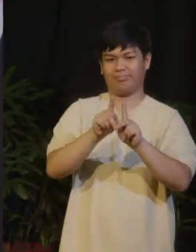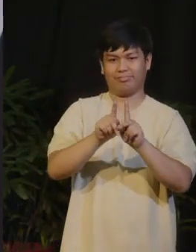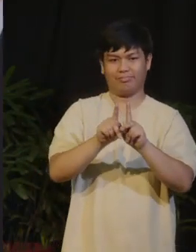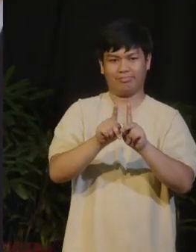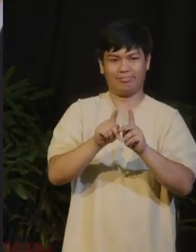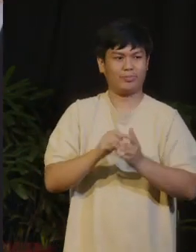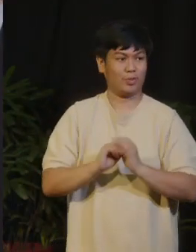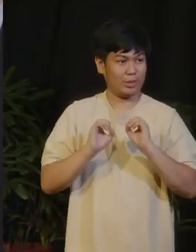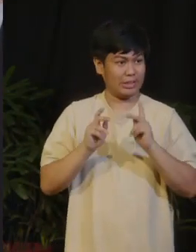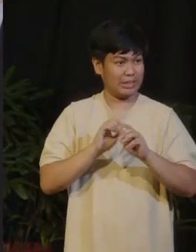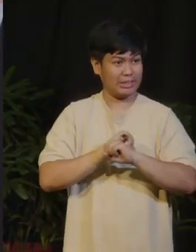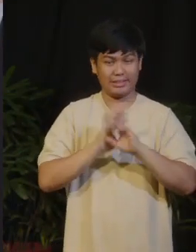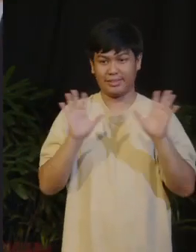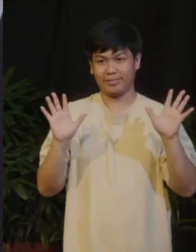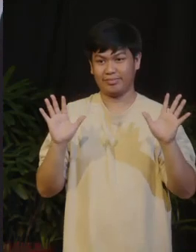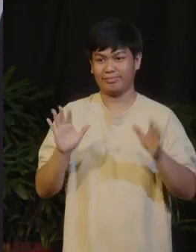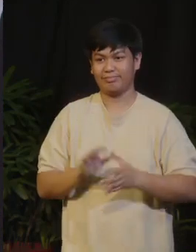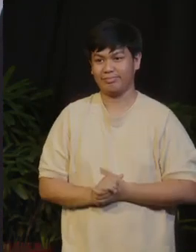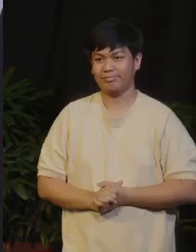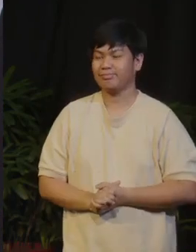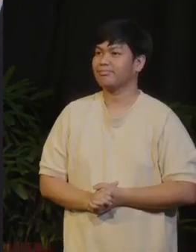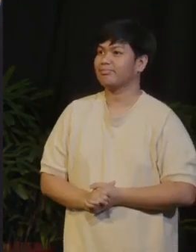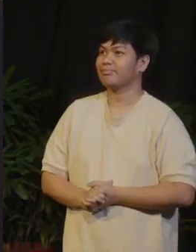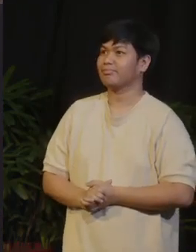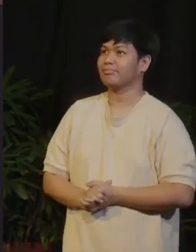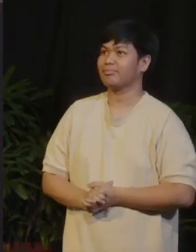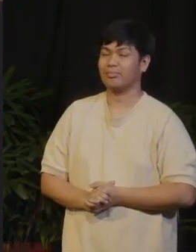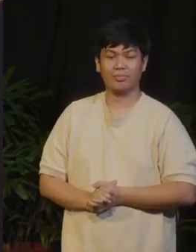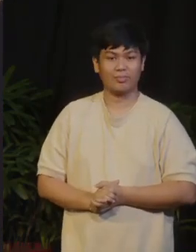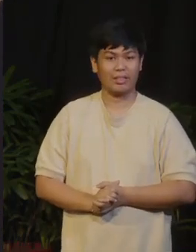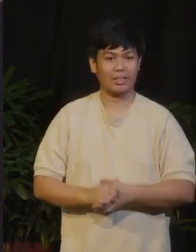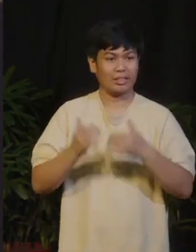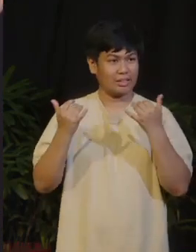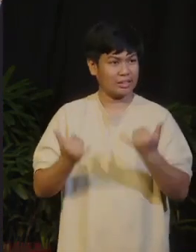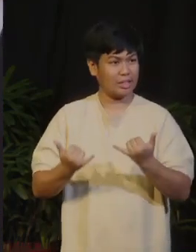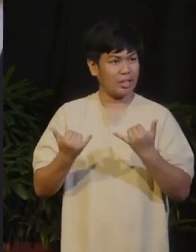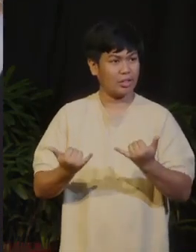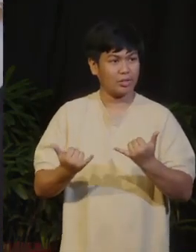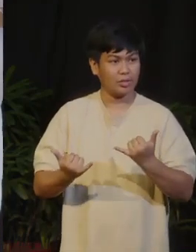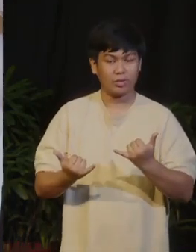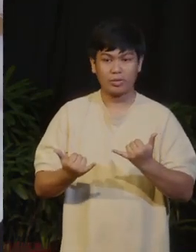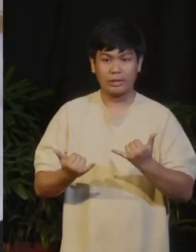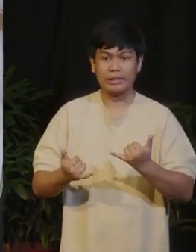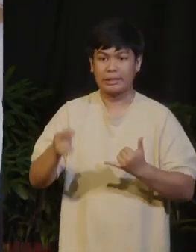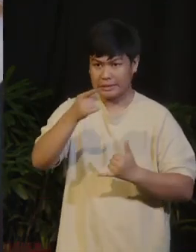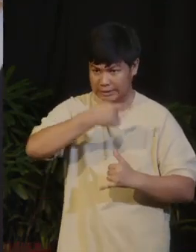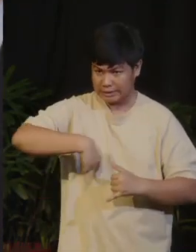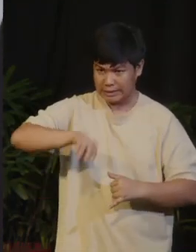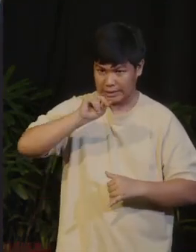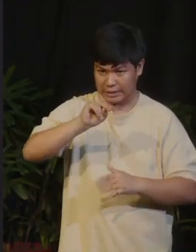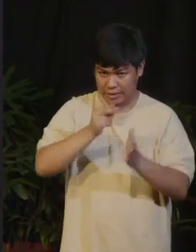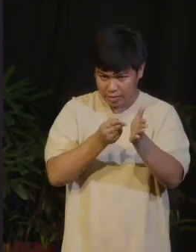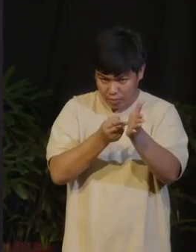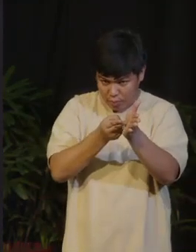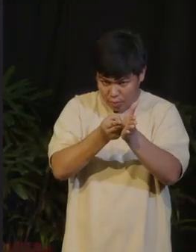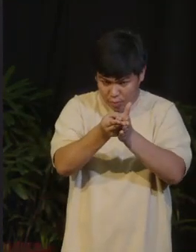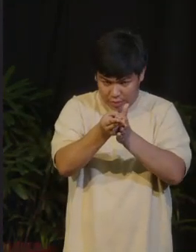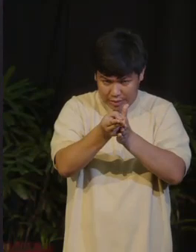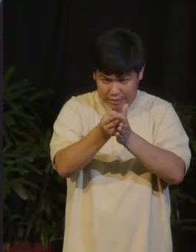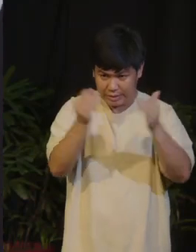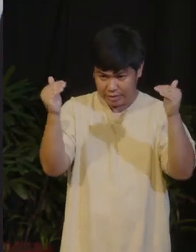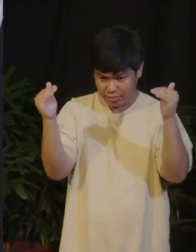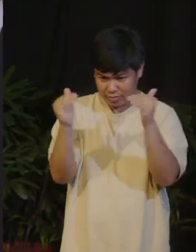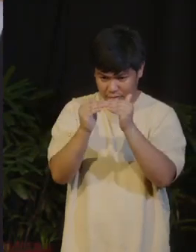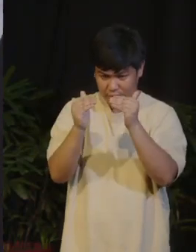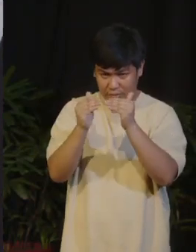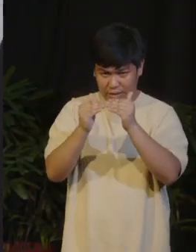sa ating kapwa. Dito natin kailangan, mga kapatid, ang tapat at patas